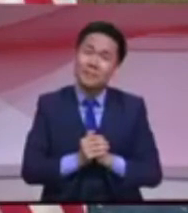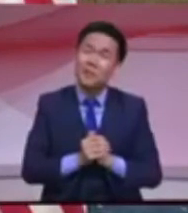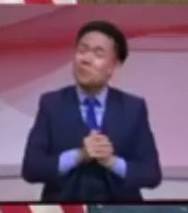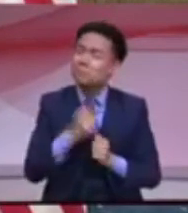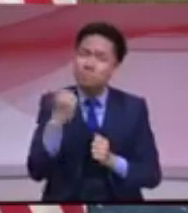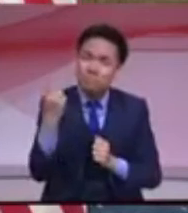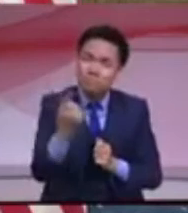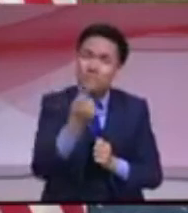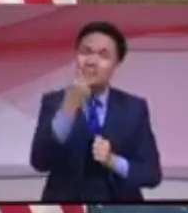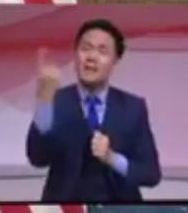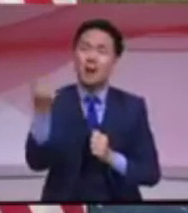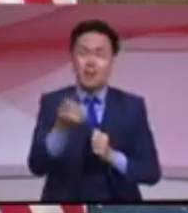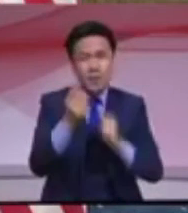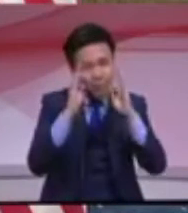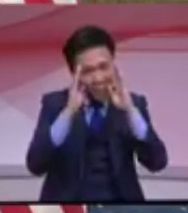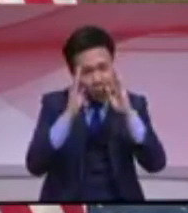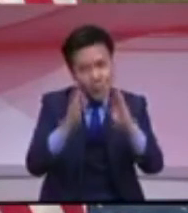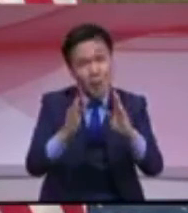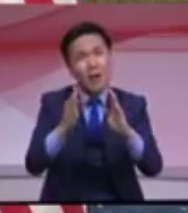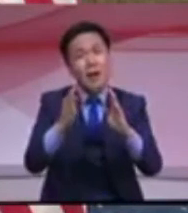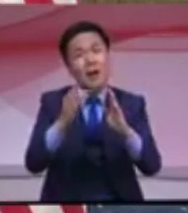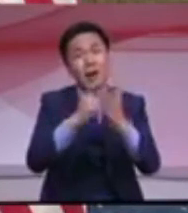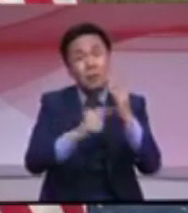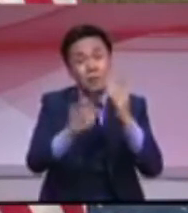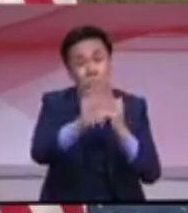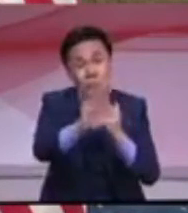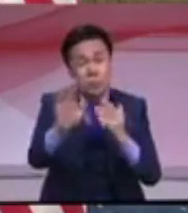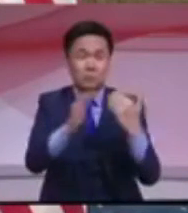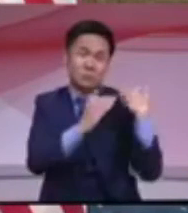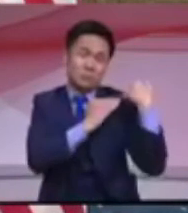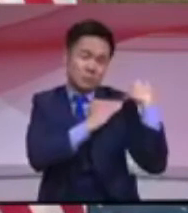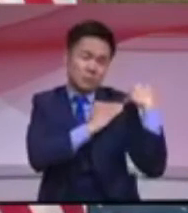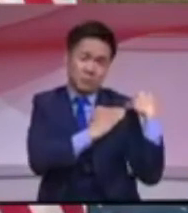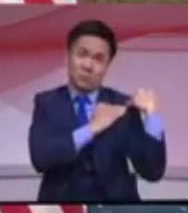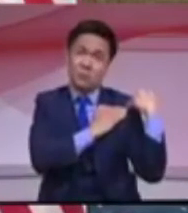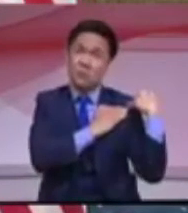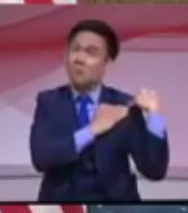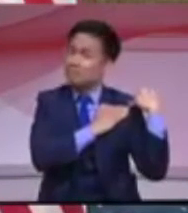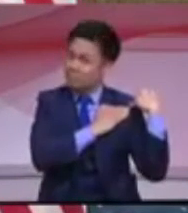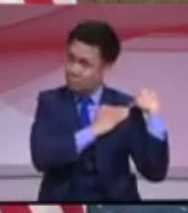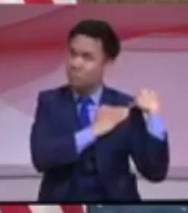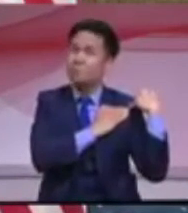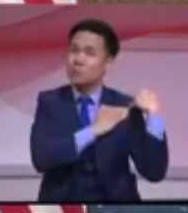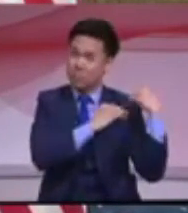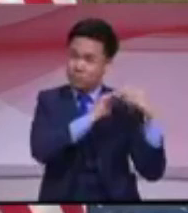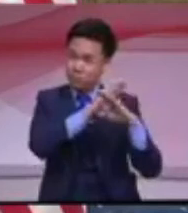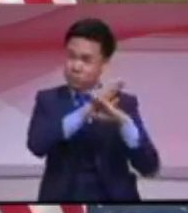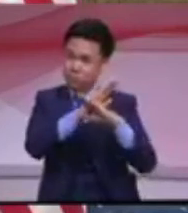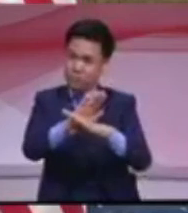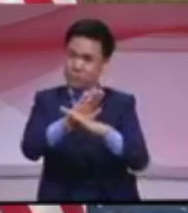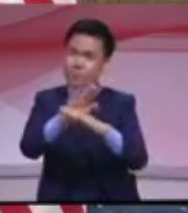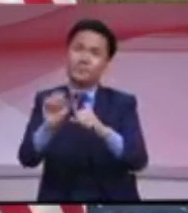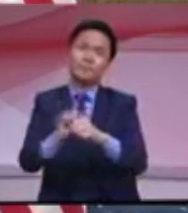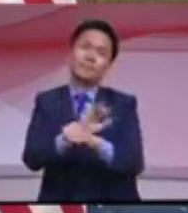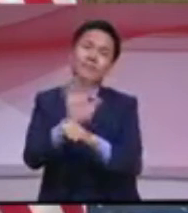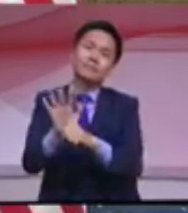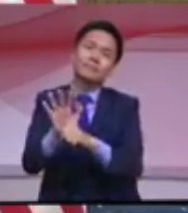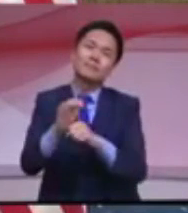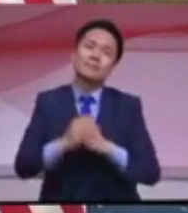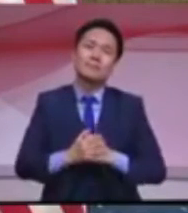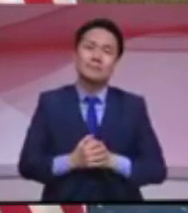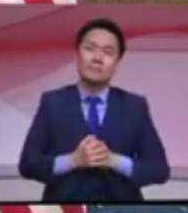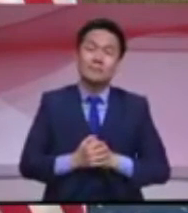prihatin terhadap tanggung jawab kita untuk membendung penularan wabah qobid